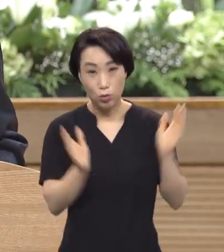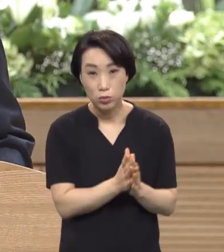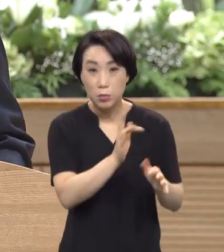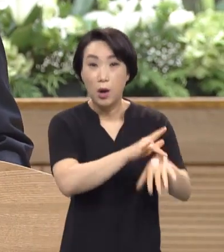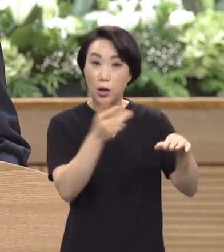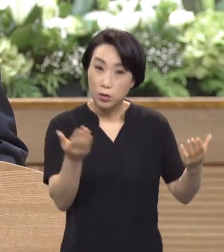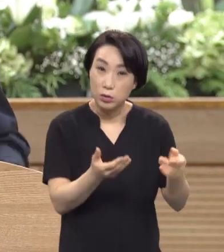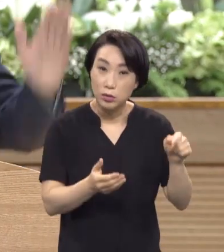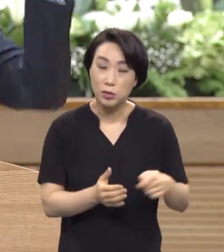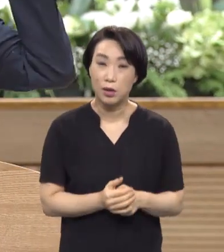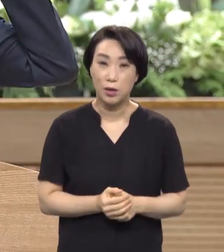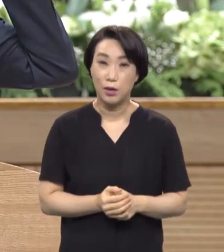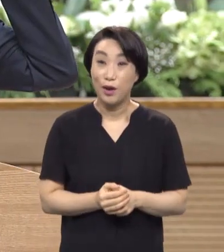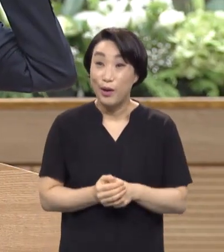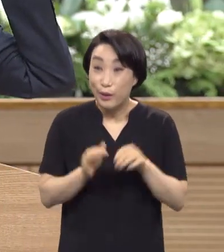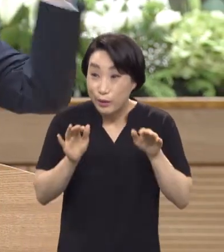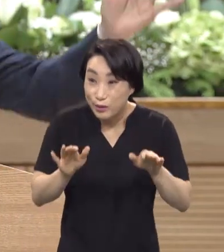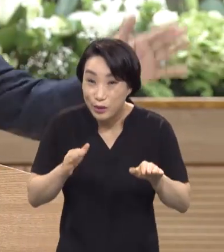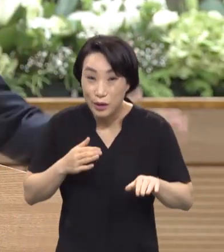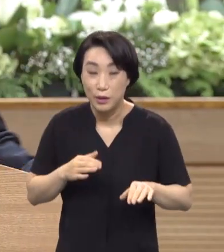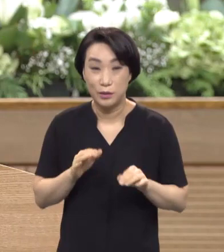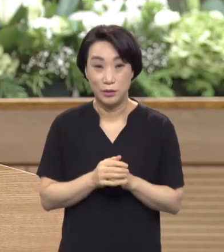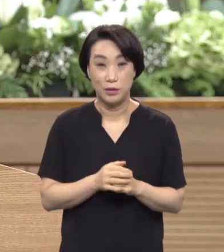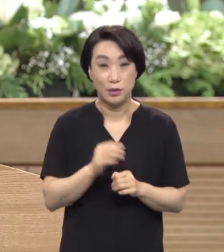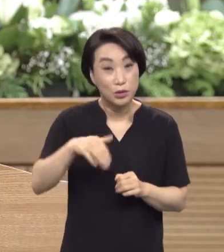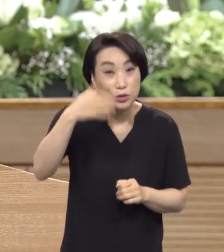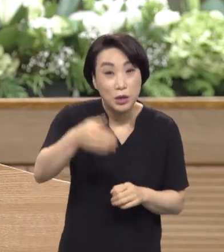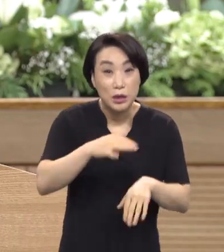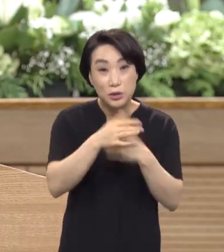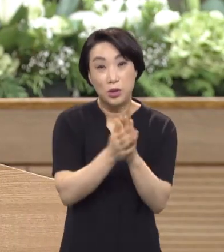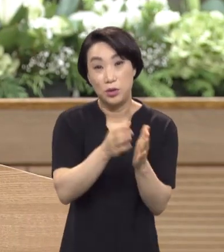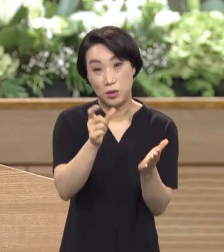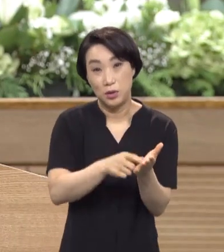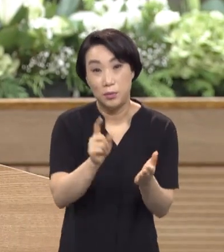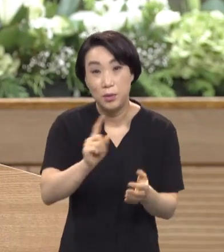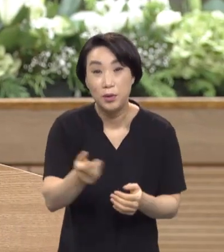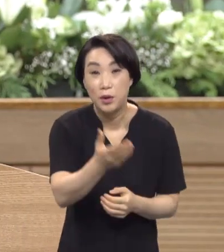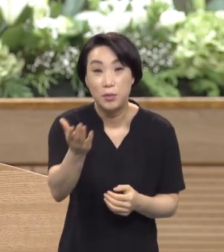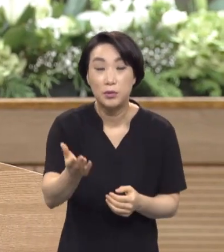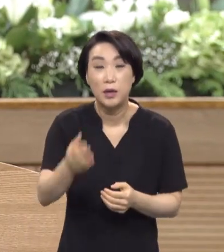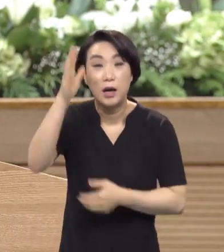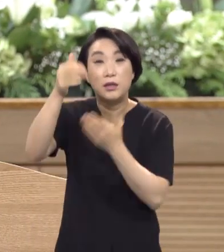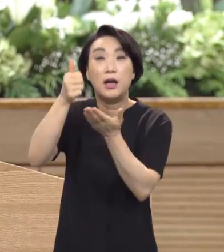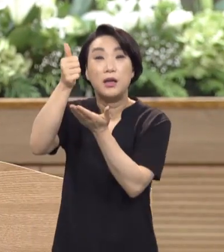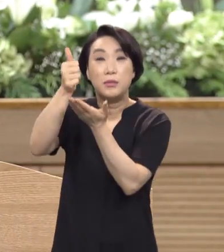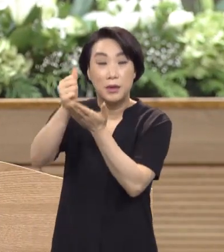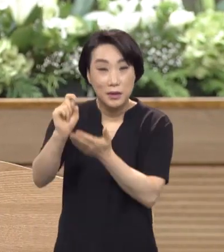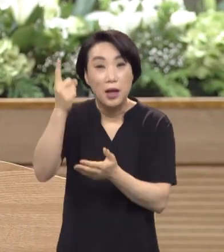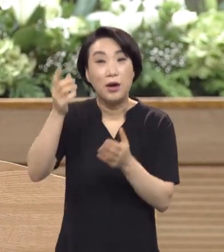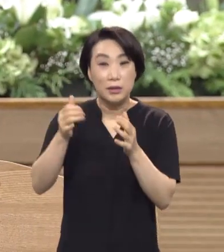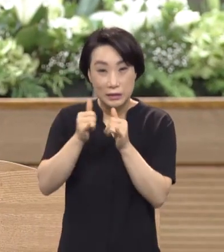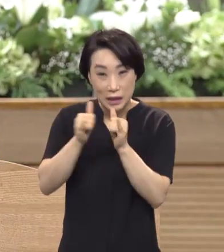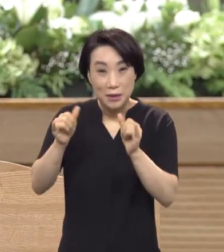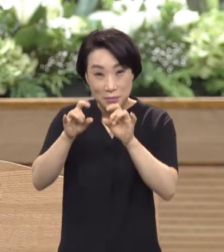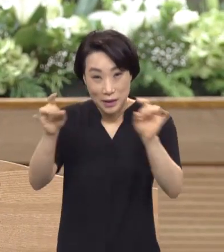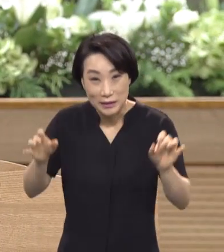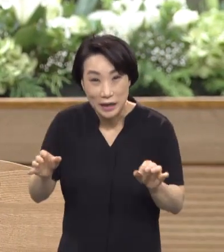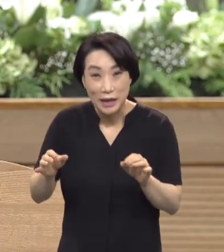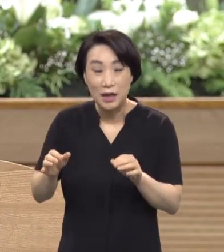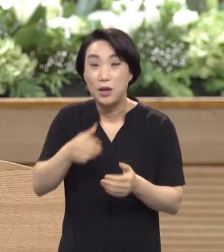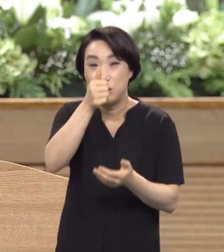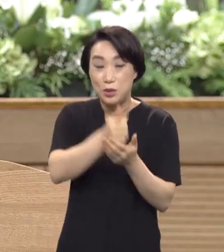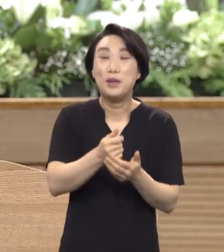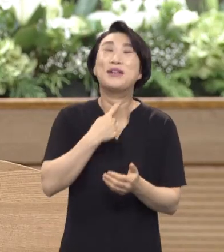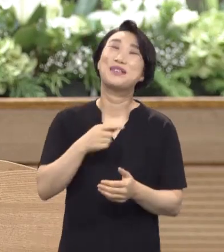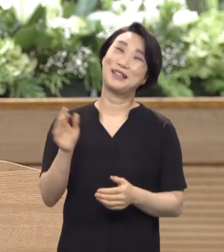마귀 역사다. 근데 뭐라고 또 그 뒤에 말하느냐? 하나님께로서 난 자마다